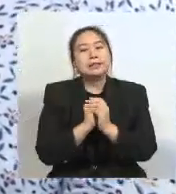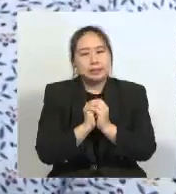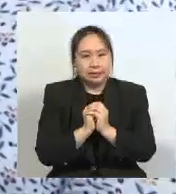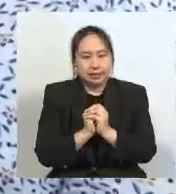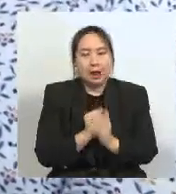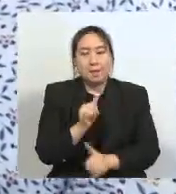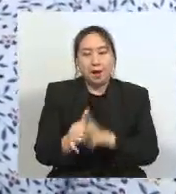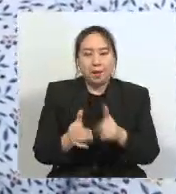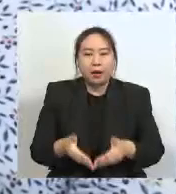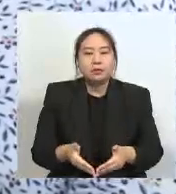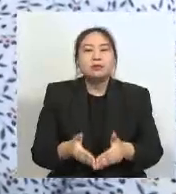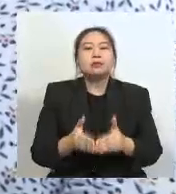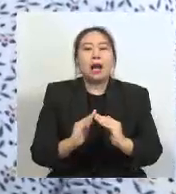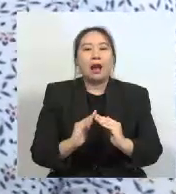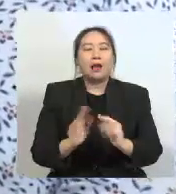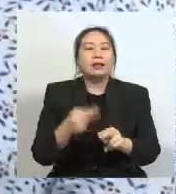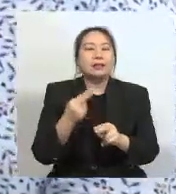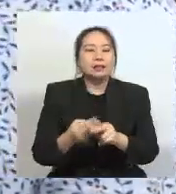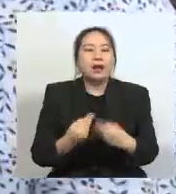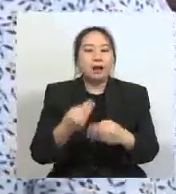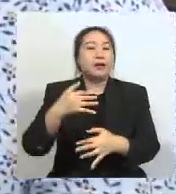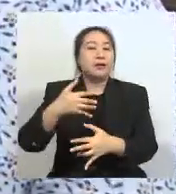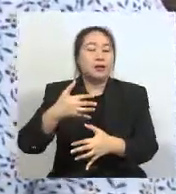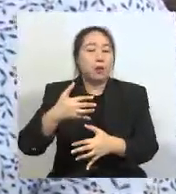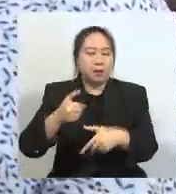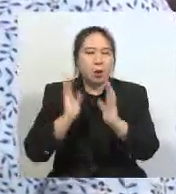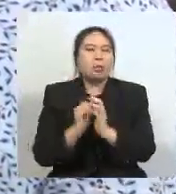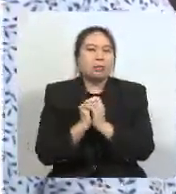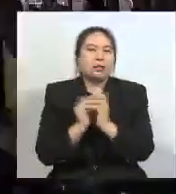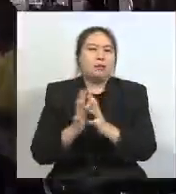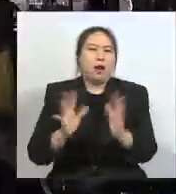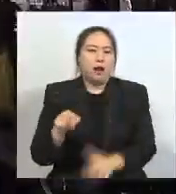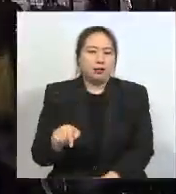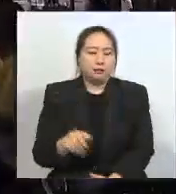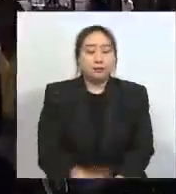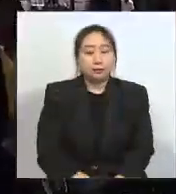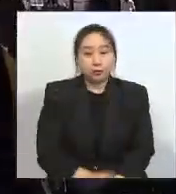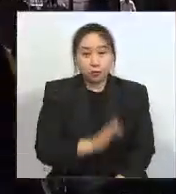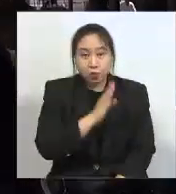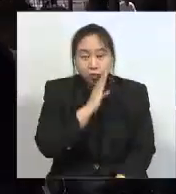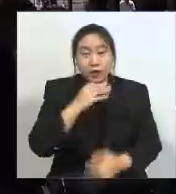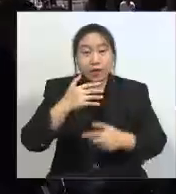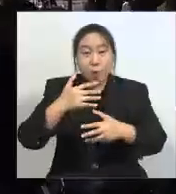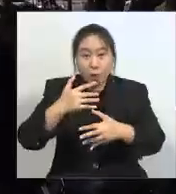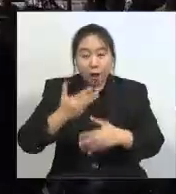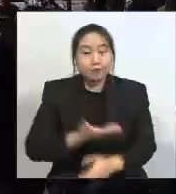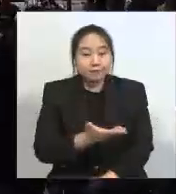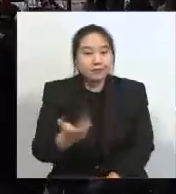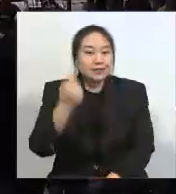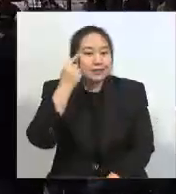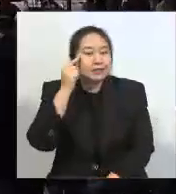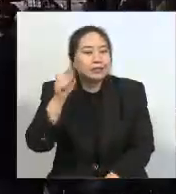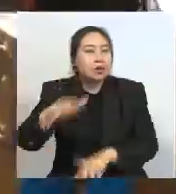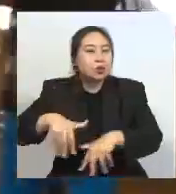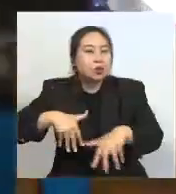าก่อตั้งเขาก็เลยตั้งชื่อเยาวราชส่วนมากจะเป็นคนจีน หากพูดถึงเยาวราชหลายคนจะนึกถึงแหล่งชุมชนช